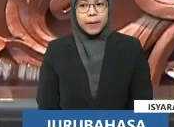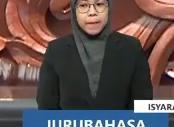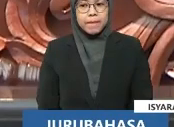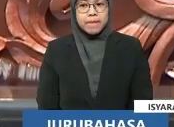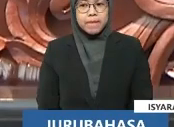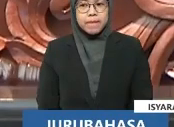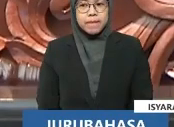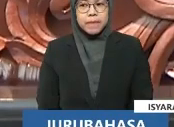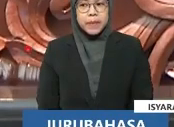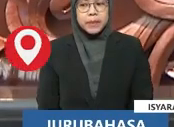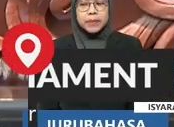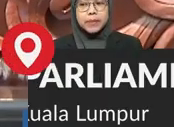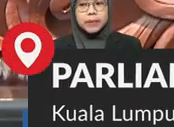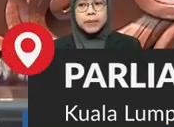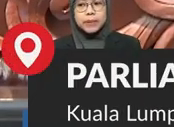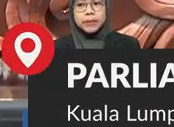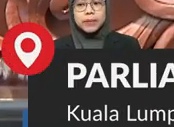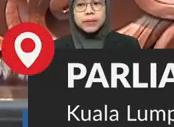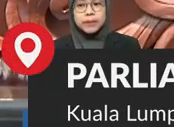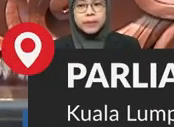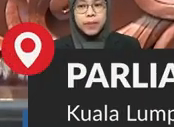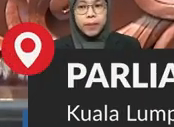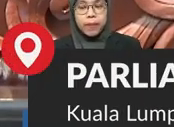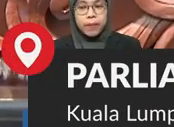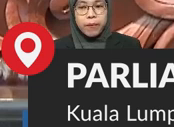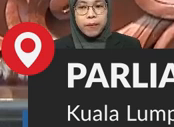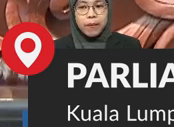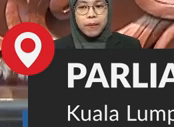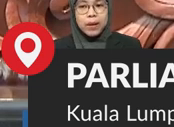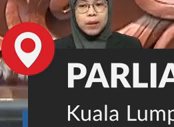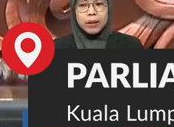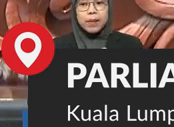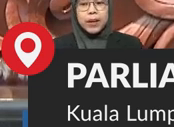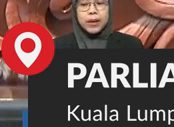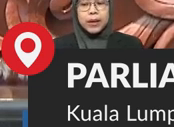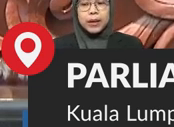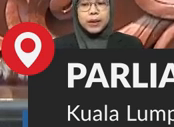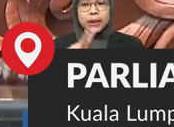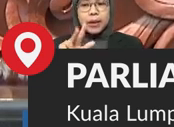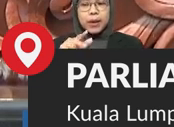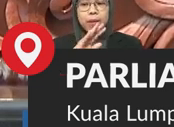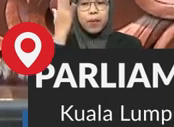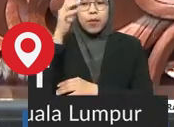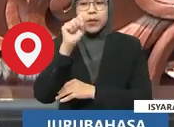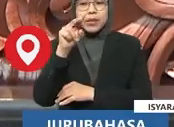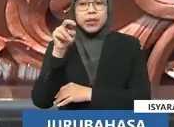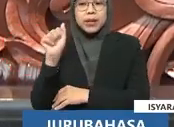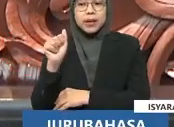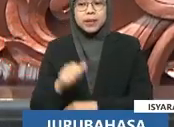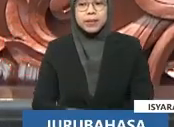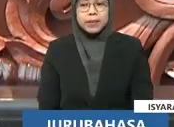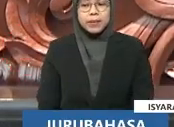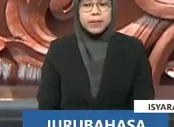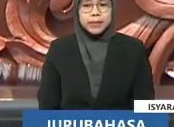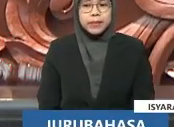Soalan jawab lisan seterusnya. Papar. Saya jemput Papar. Soalan tambahan yang ketiga sila pokok sana. Baik. Terima kasih